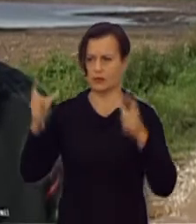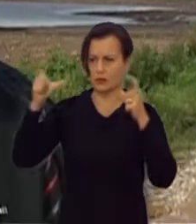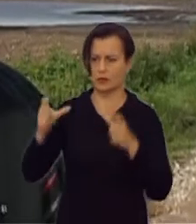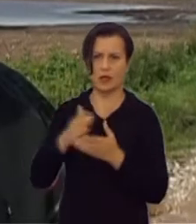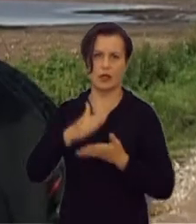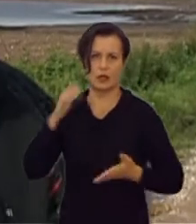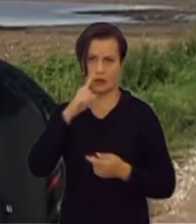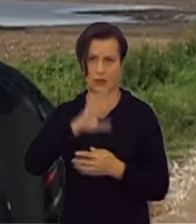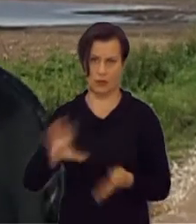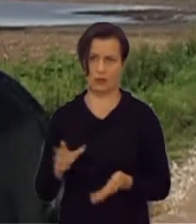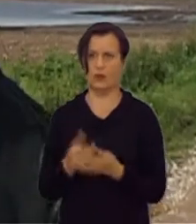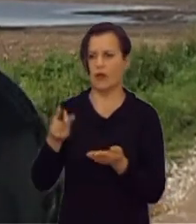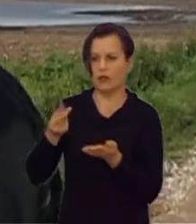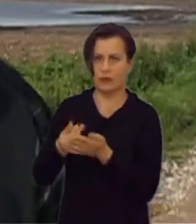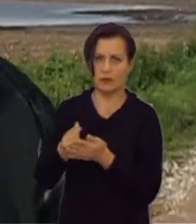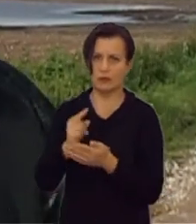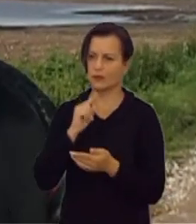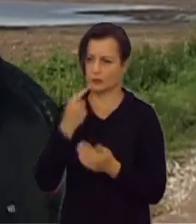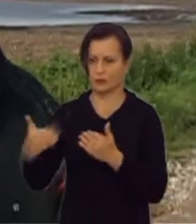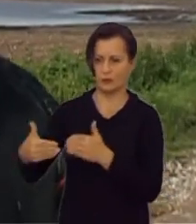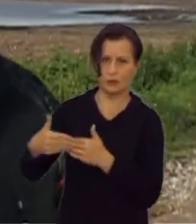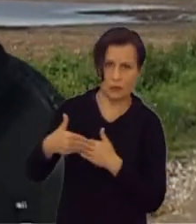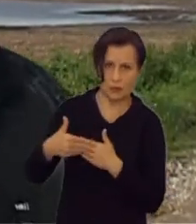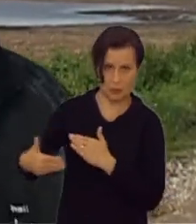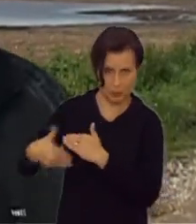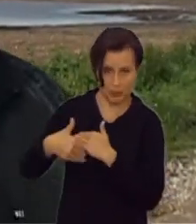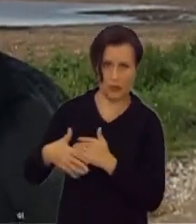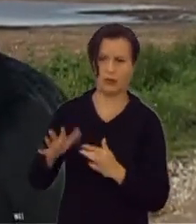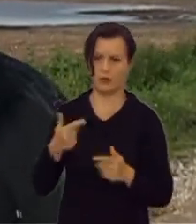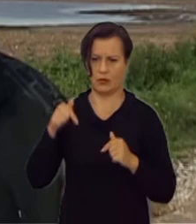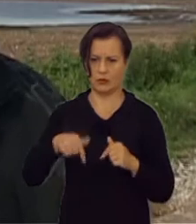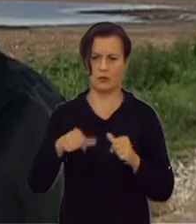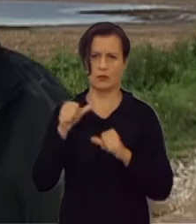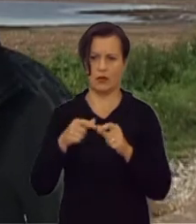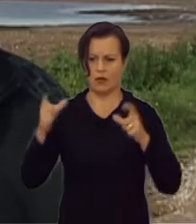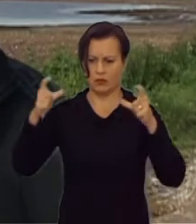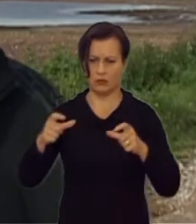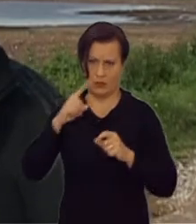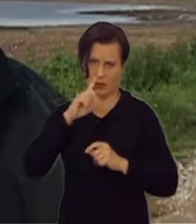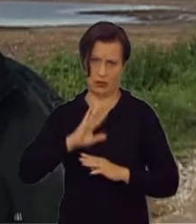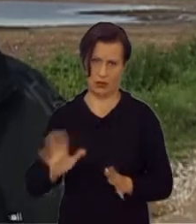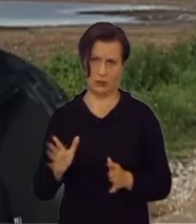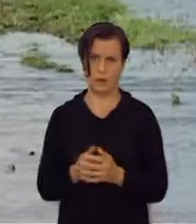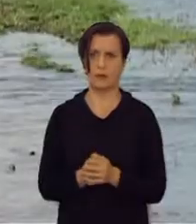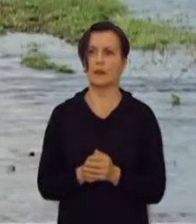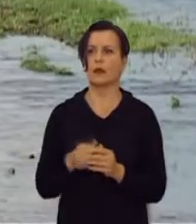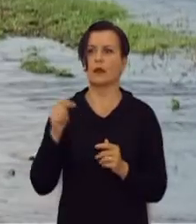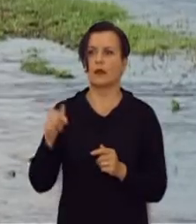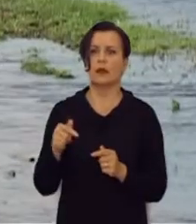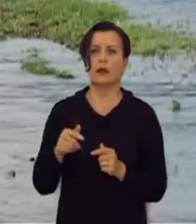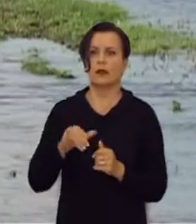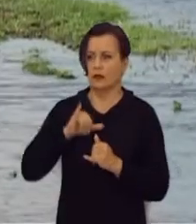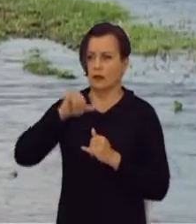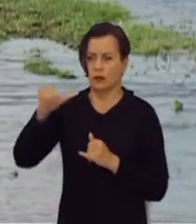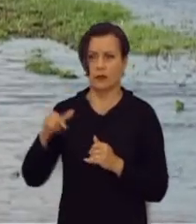kažkokių didelių sankcijų. Aišku, finansiškai matyti sunkiai ką padės, bet bent jau netaikys šiemet tų sankcijų kažkokių. Todėl buvo